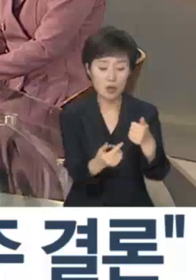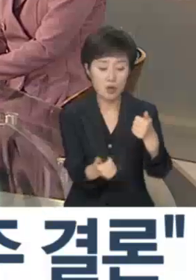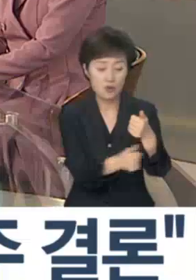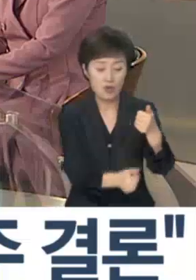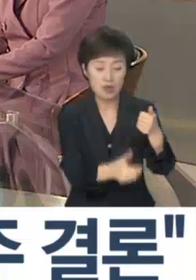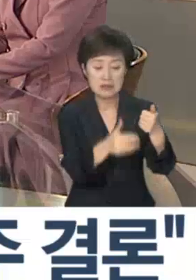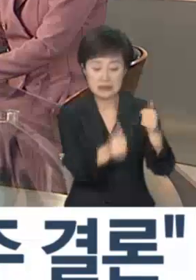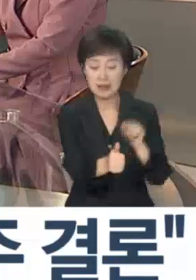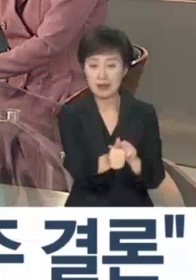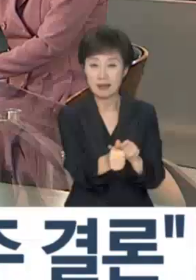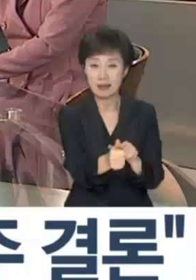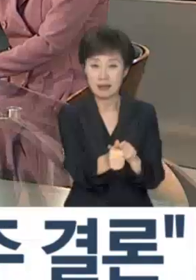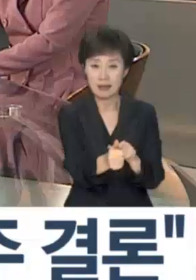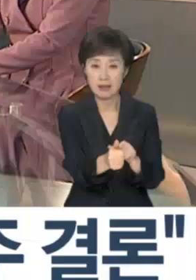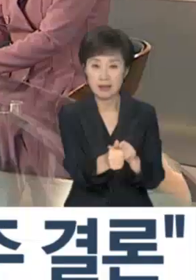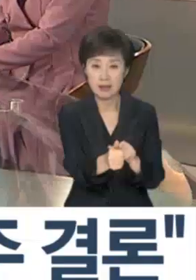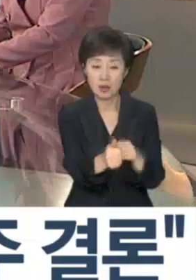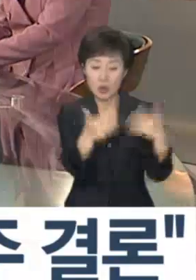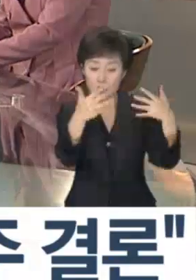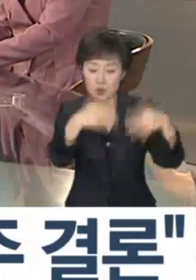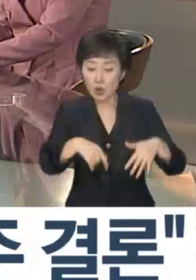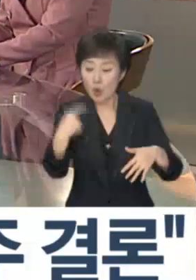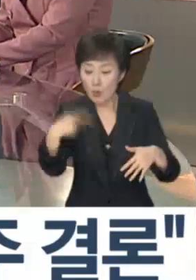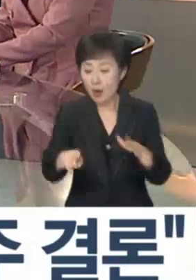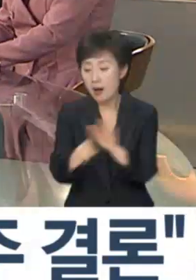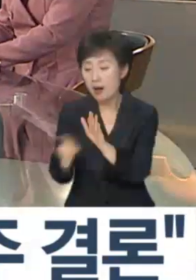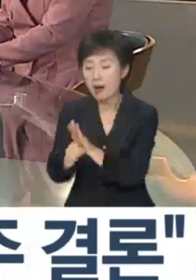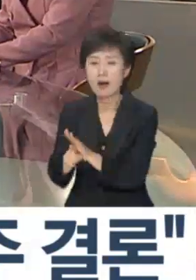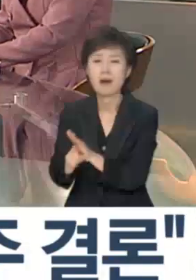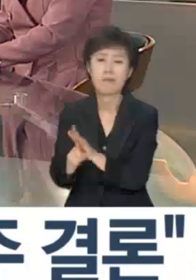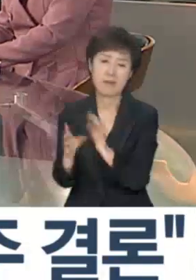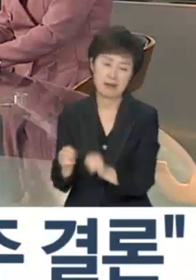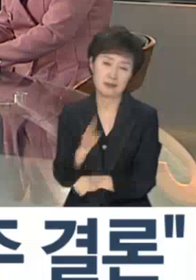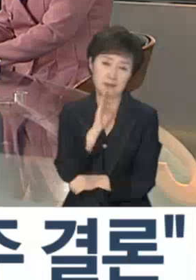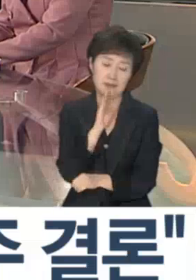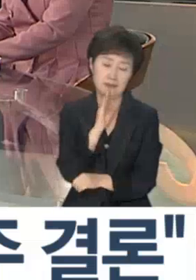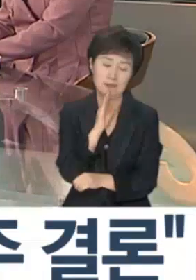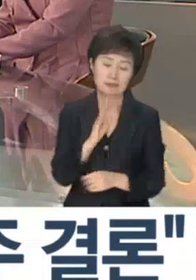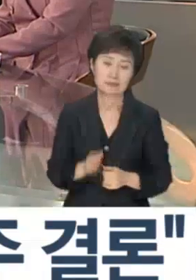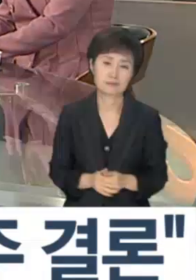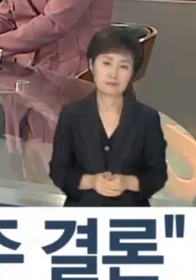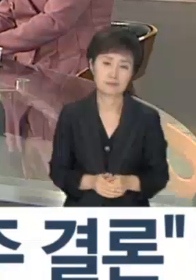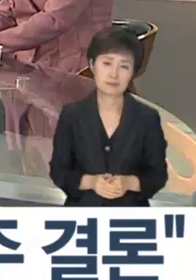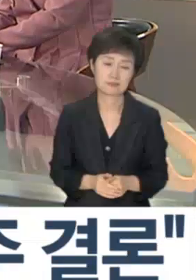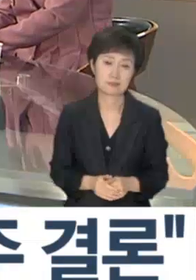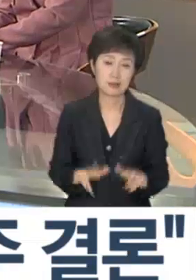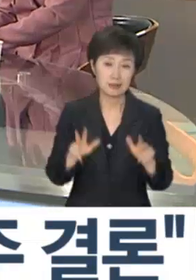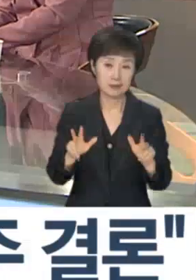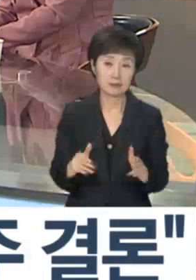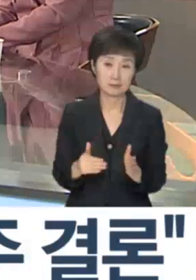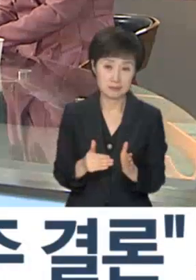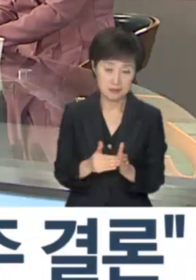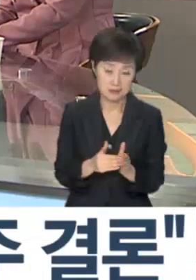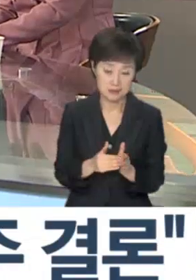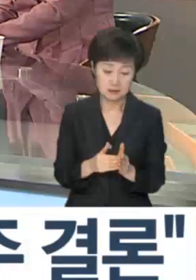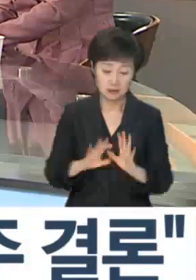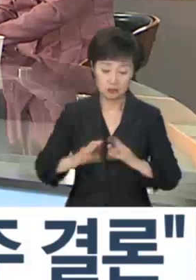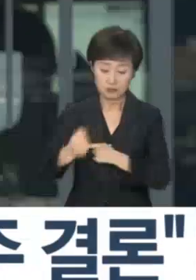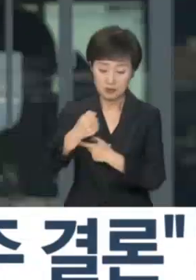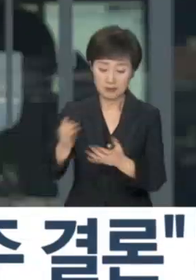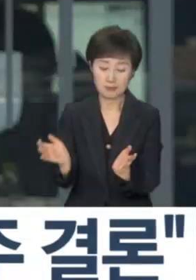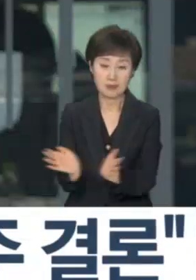이야기하면서 총선 승리를 언급했기 때문에 또 그 맥락에서 말씀을 해주신 것 같은데 그동안 이제